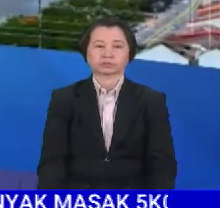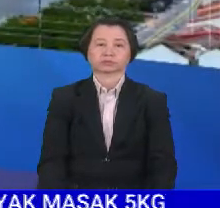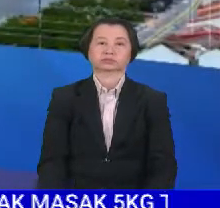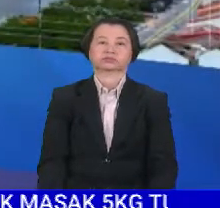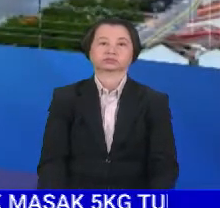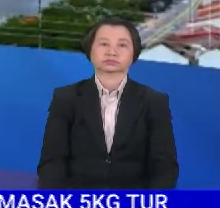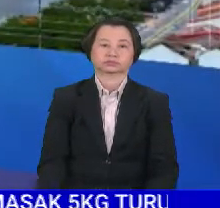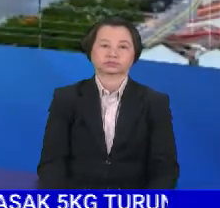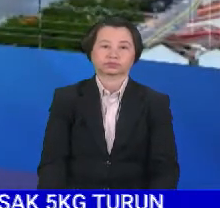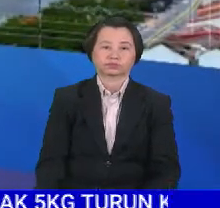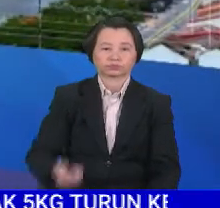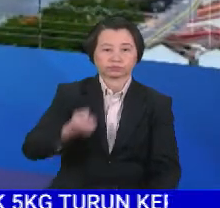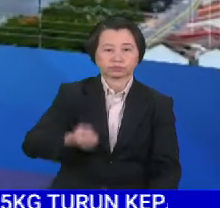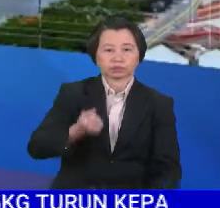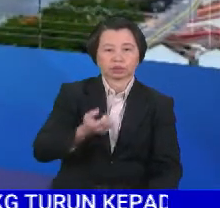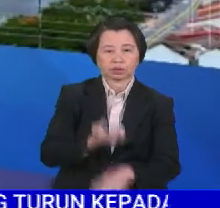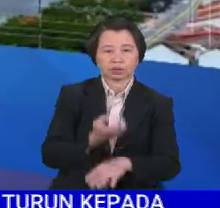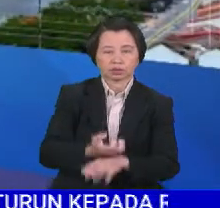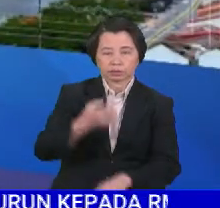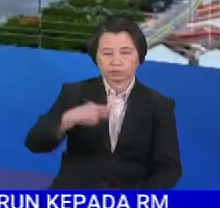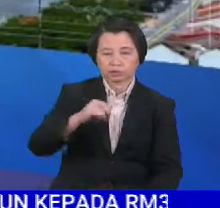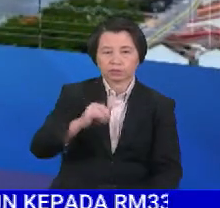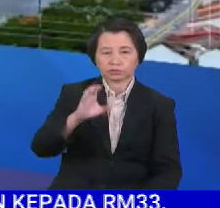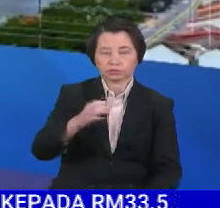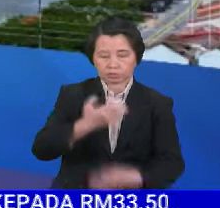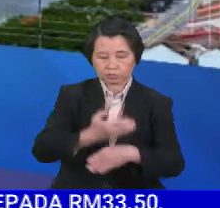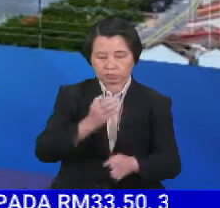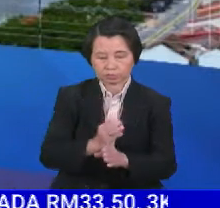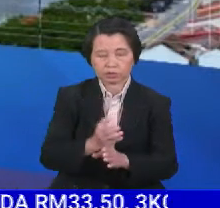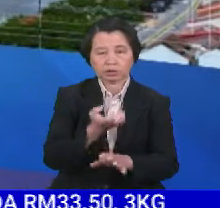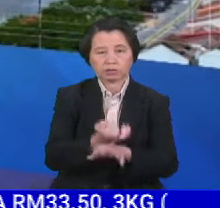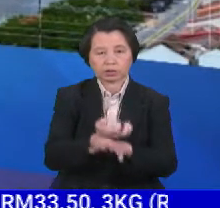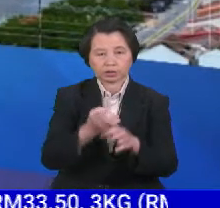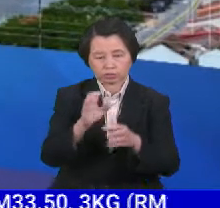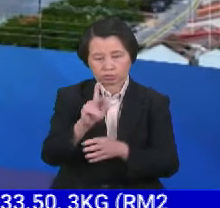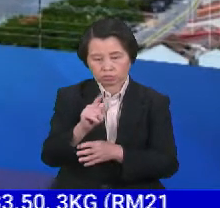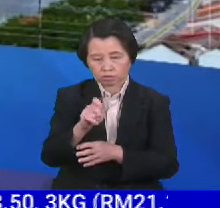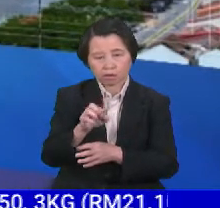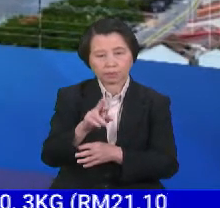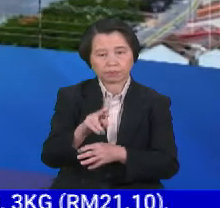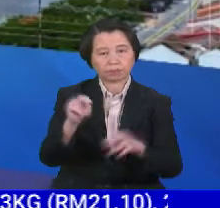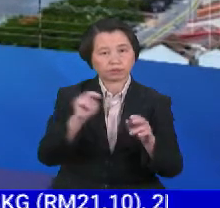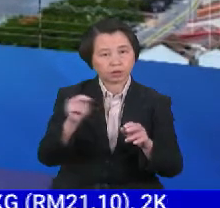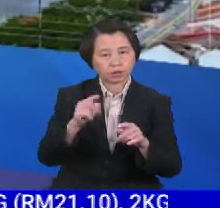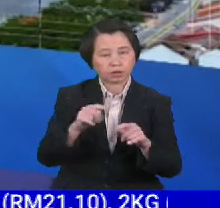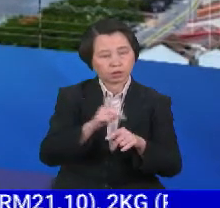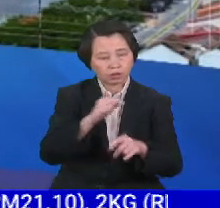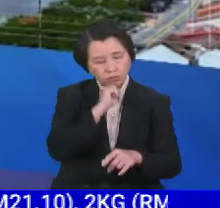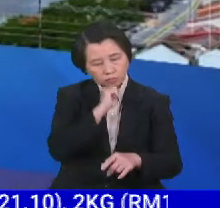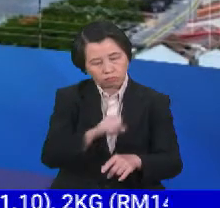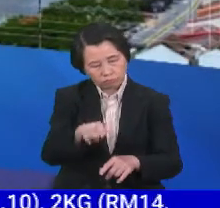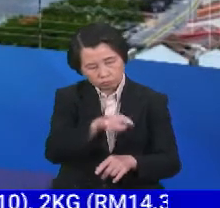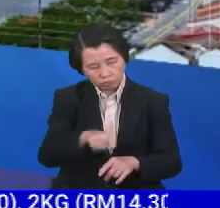paku rognes Garden PLG yaitu pembentukan batu kapur semulajadi dipercaya berusia lebih